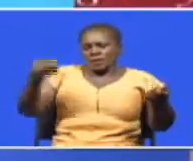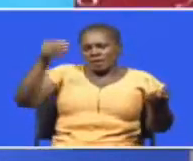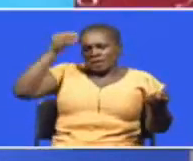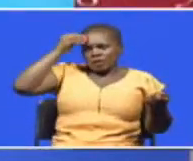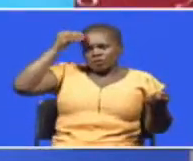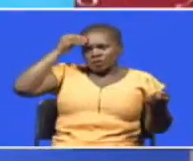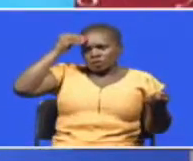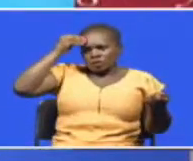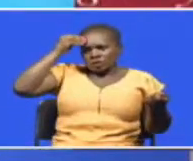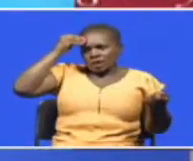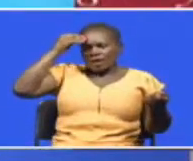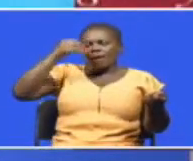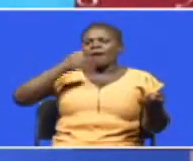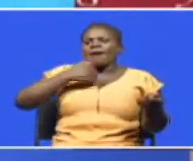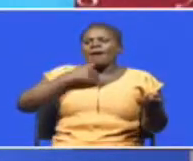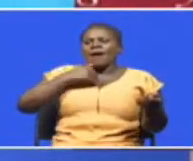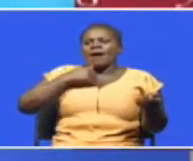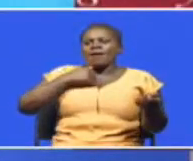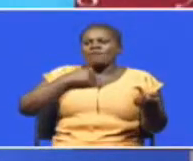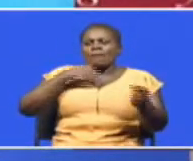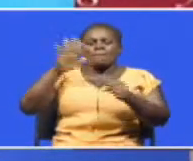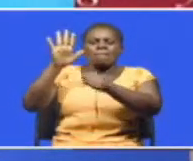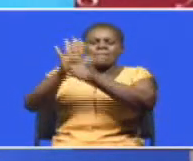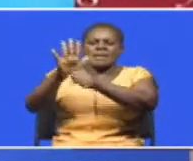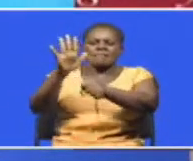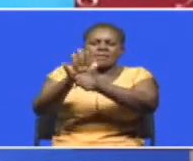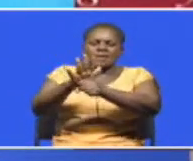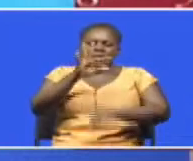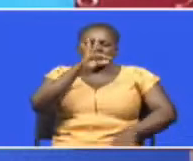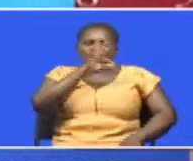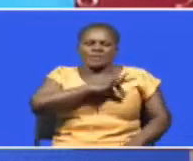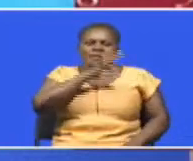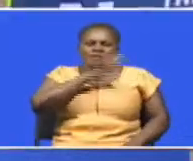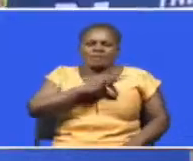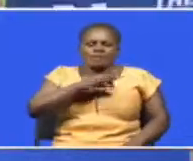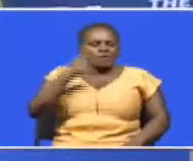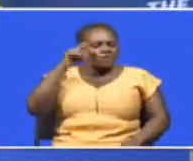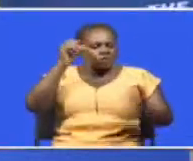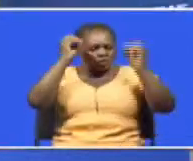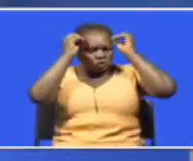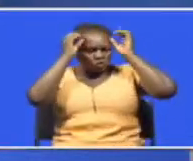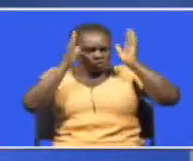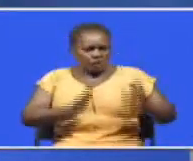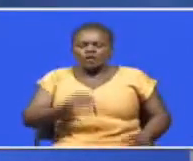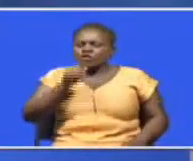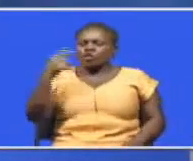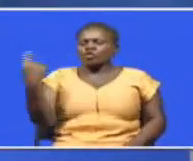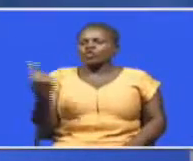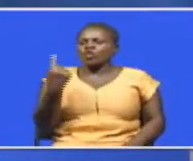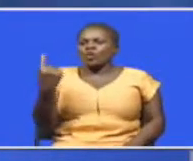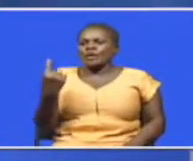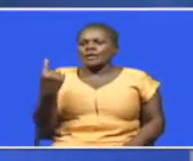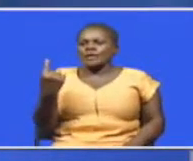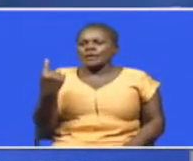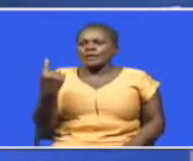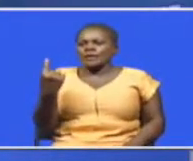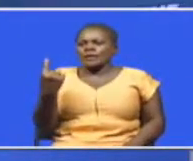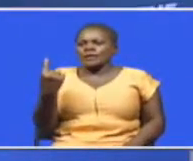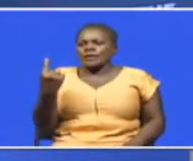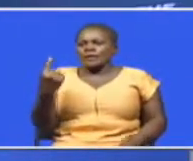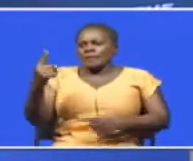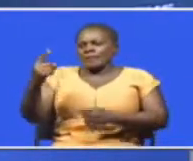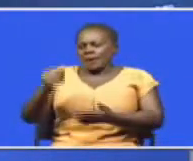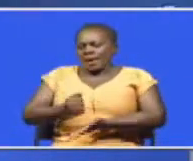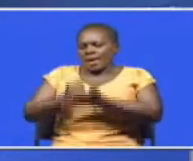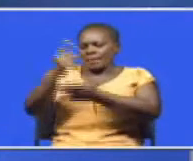education, actually it has got multiplicity of benefits to the learners. Not only that will enable them to